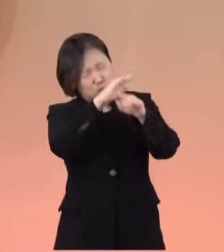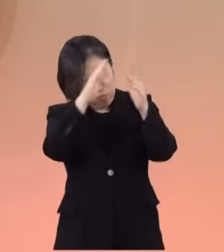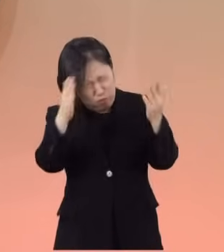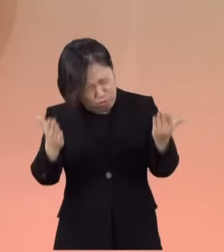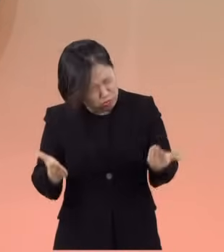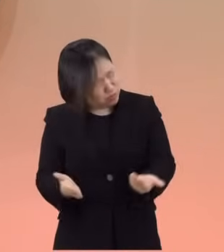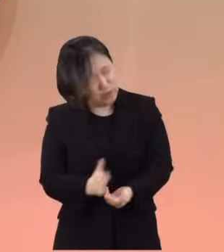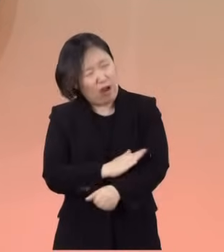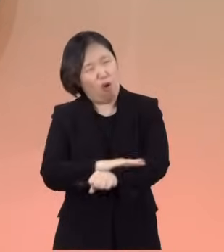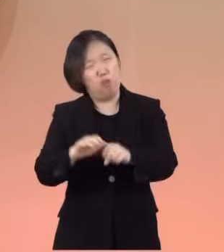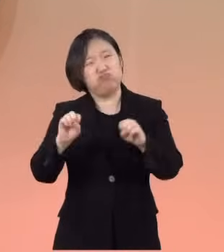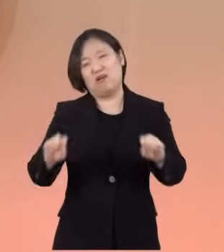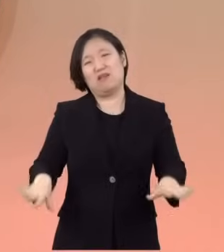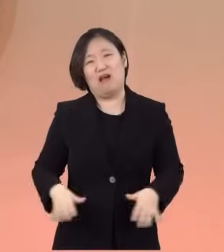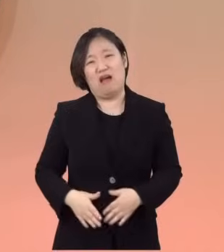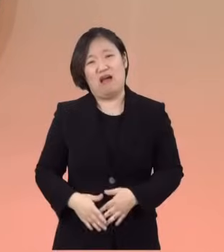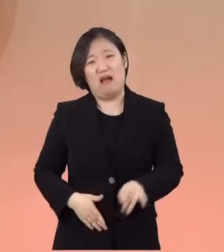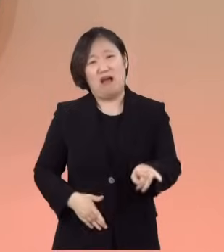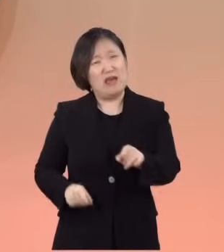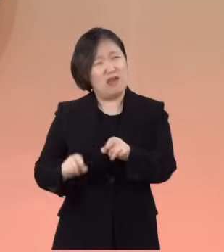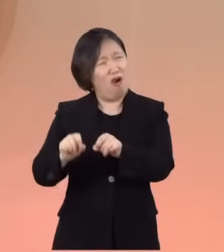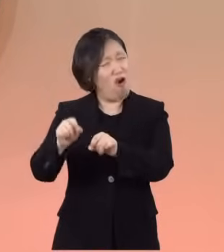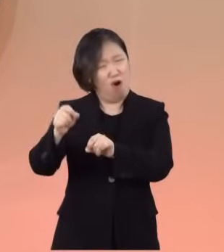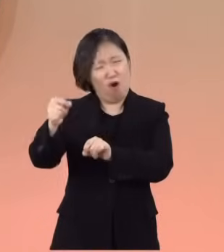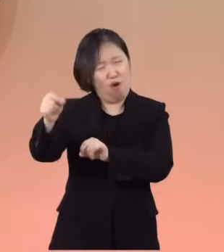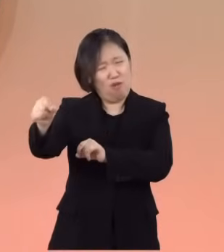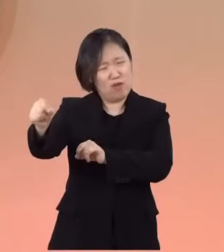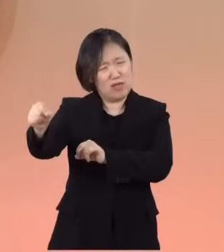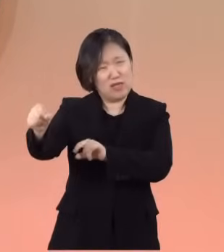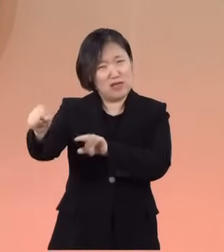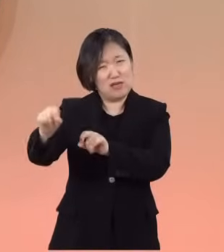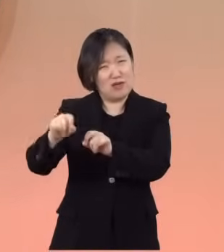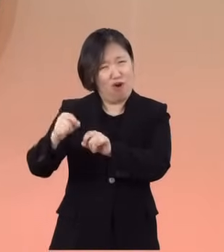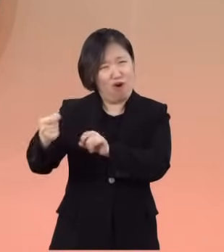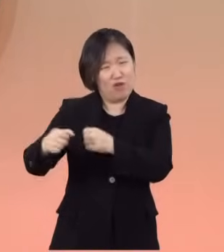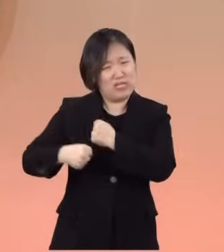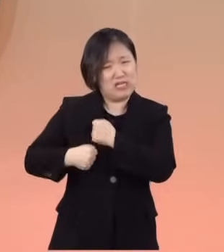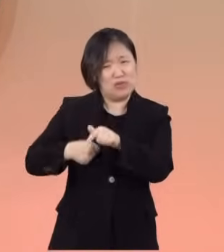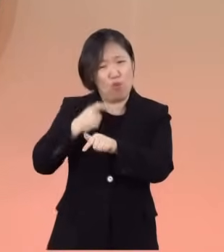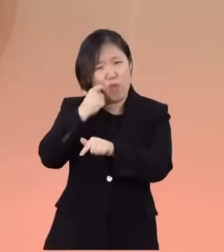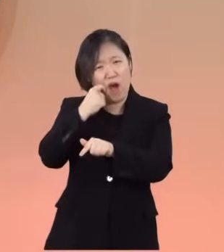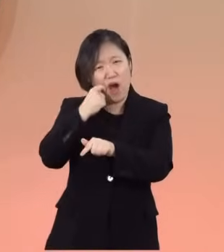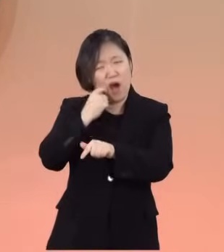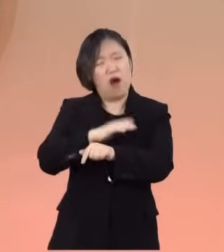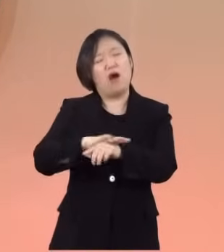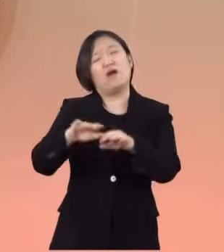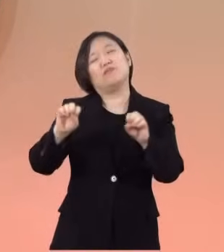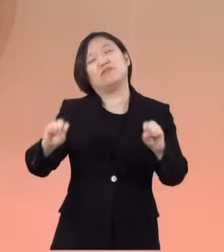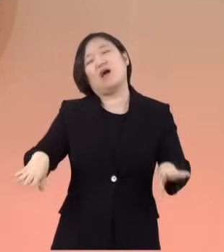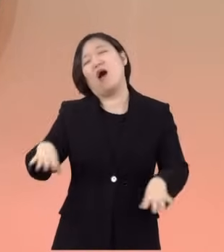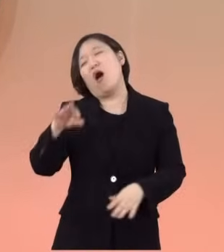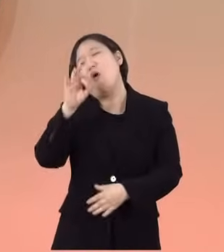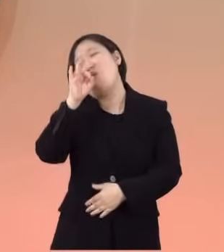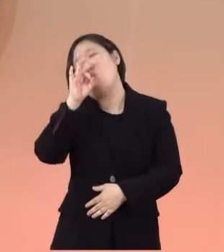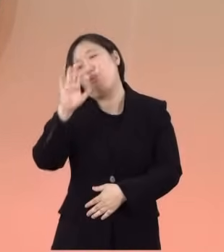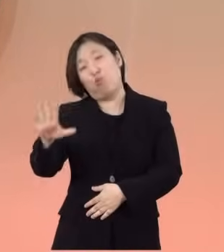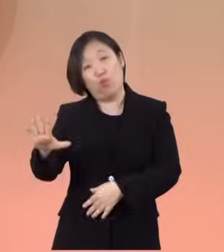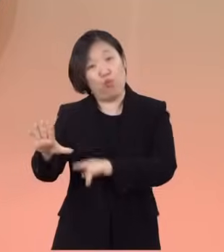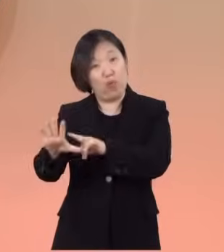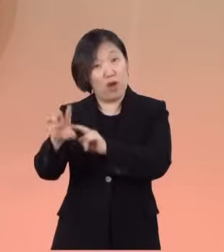는 다 없는 것이다 영원하지 않는 것이다라고 늘 생각하였다고